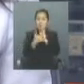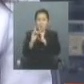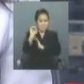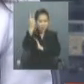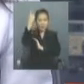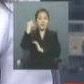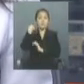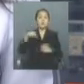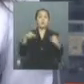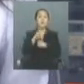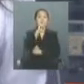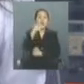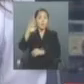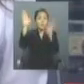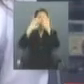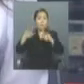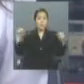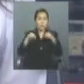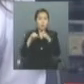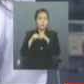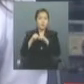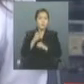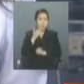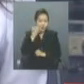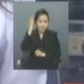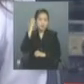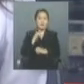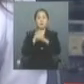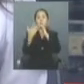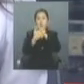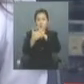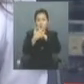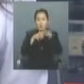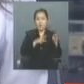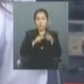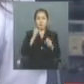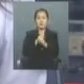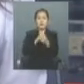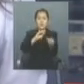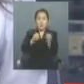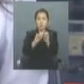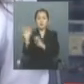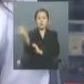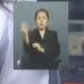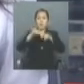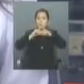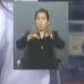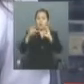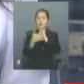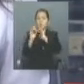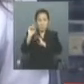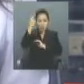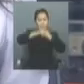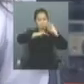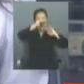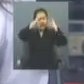ใช้ระบบการออกอากาศแบบความละเอียดสูงซึ่งถือเป็นก้าวหนึ่งขององค์การกระจายเสียงและแพร่ภาพสาธารณะแห่งประเทศไทยที่จะพัฒนาทั้งเนื้